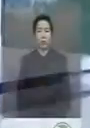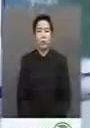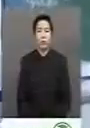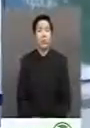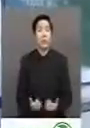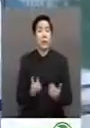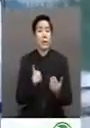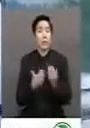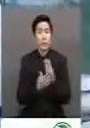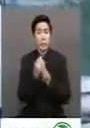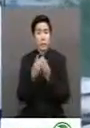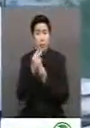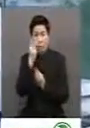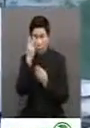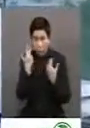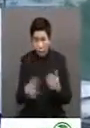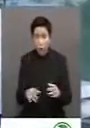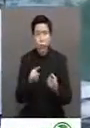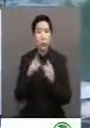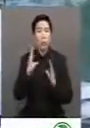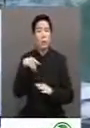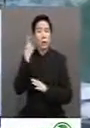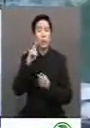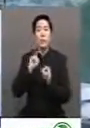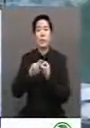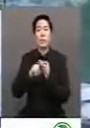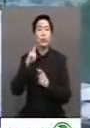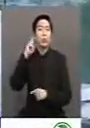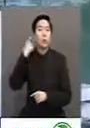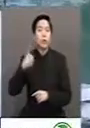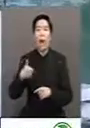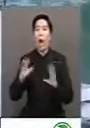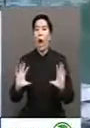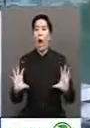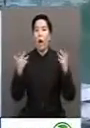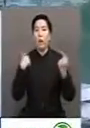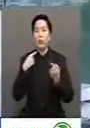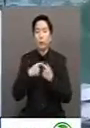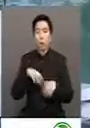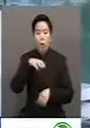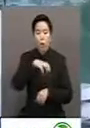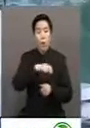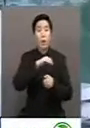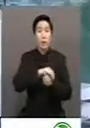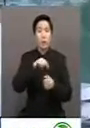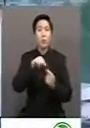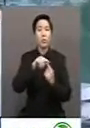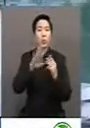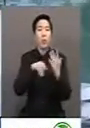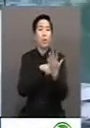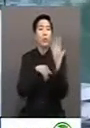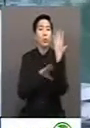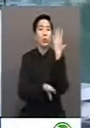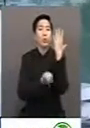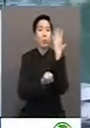ผู้ชมคะผ่านมากว่า2สัปดาห์แล้วนะคะที่นักท่องเที่ยวสาวชาวรัสเซียหายตัวไปขณะไปเที่ยวที่เกาะเต่าอำเภอพะงันจังหวัดสุ